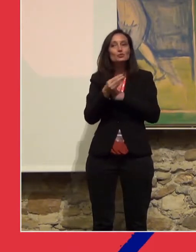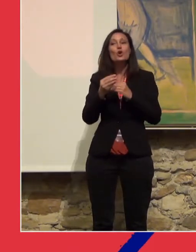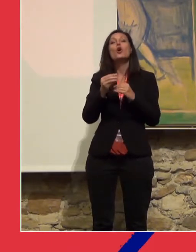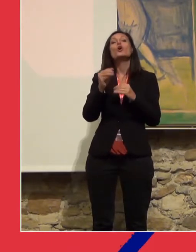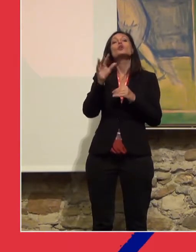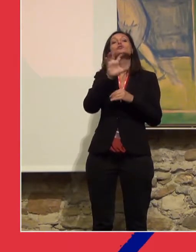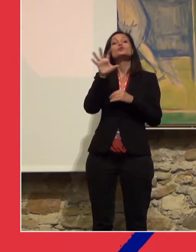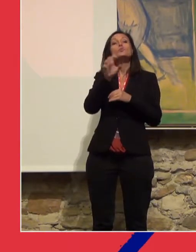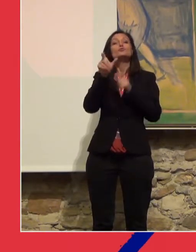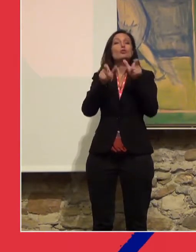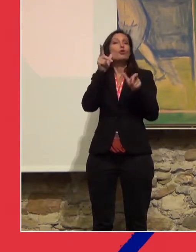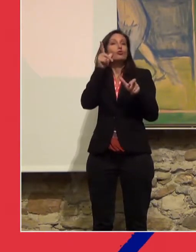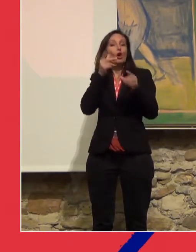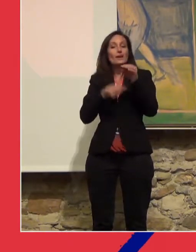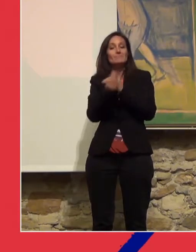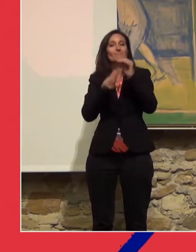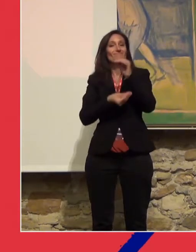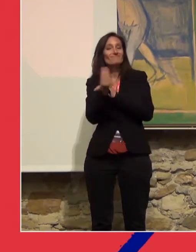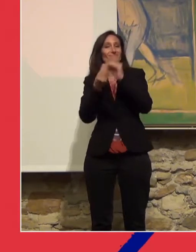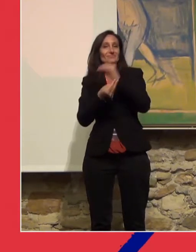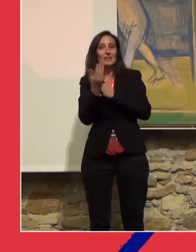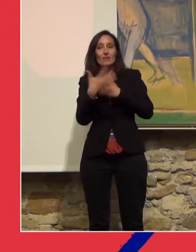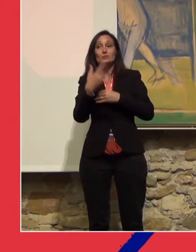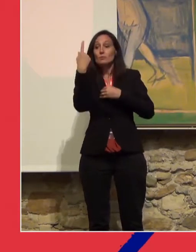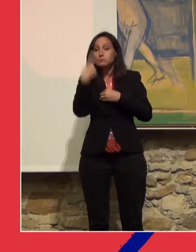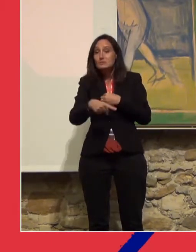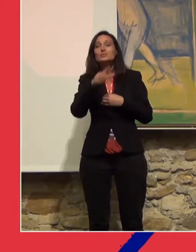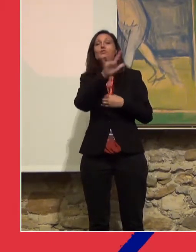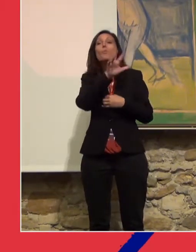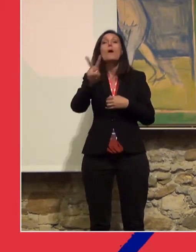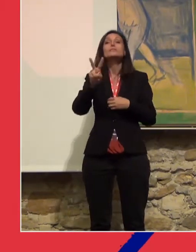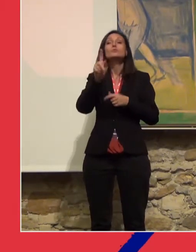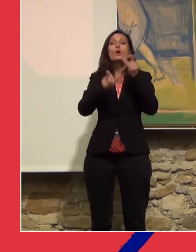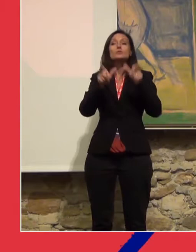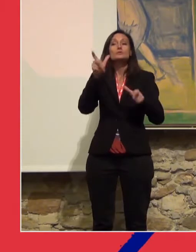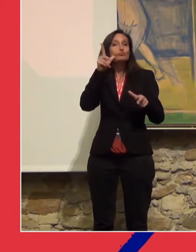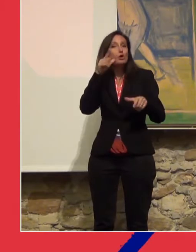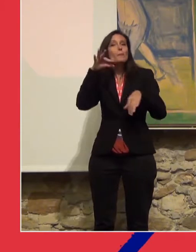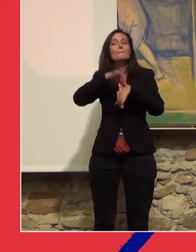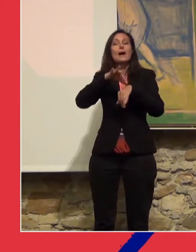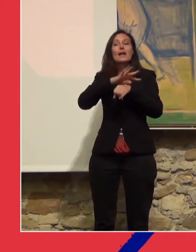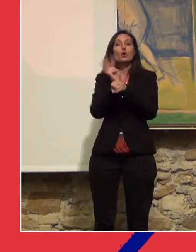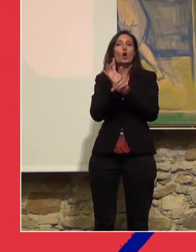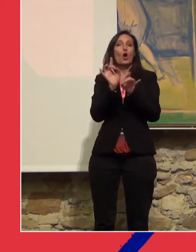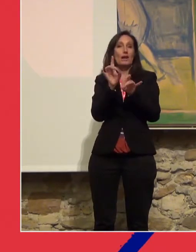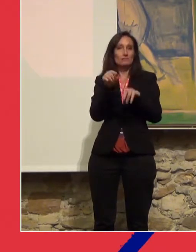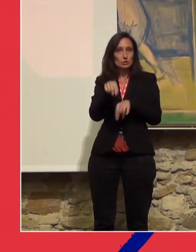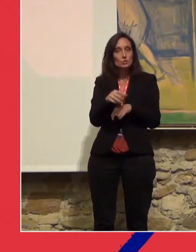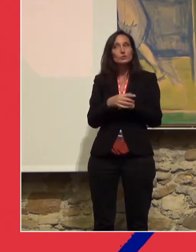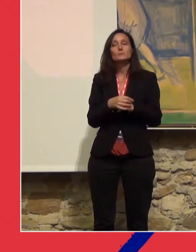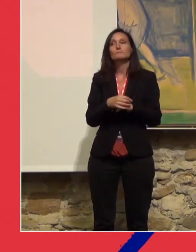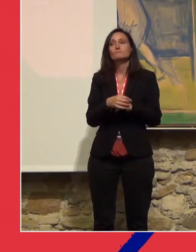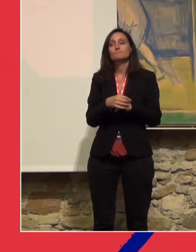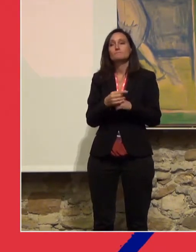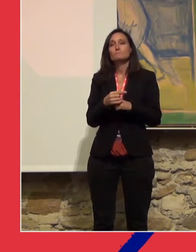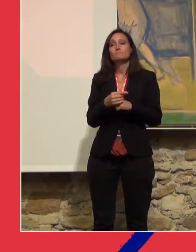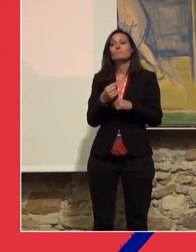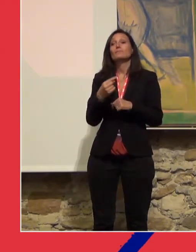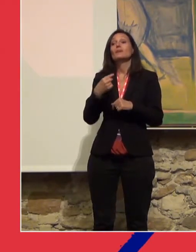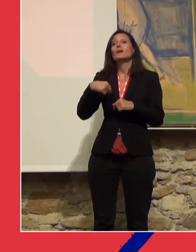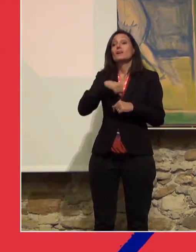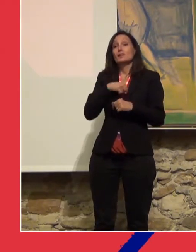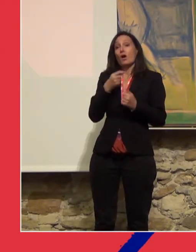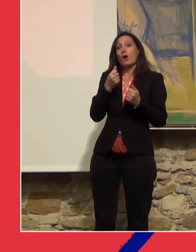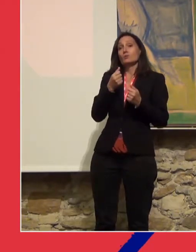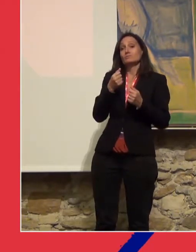pazienti con patologia da coronavirus. In due casi abbiamo potuto fotografare, descrivere e pubblicare